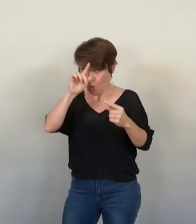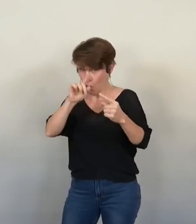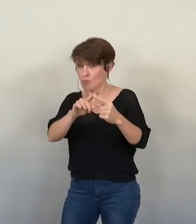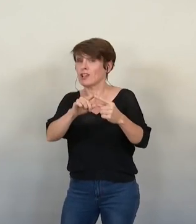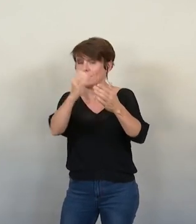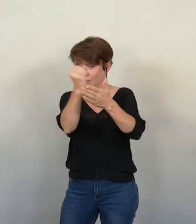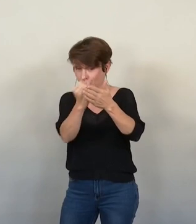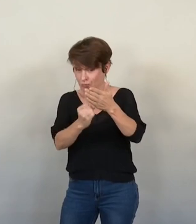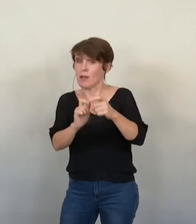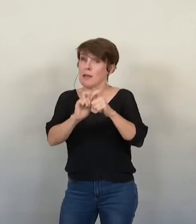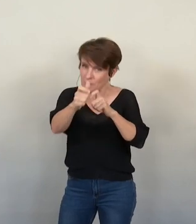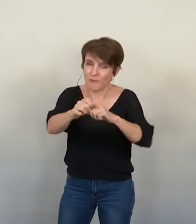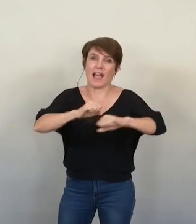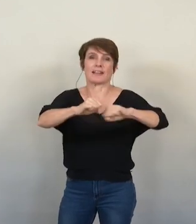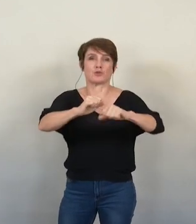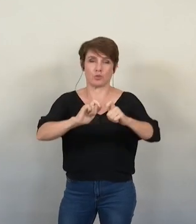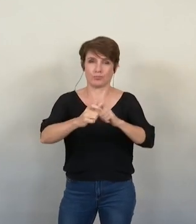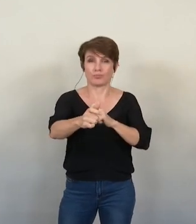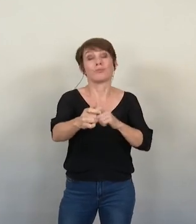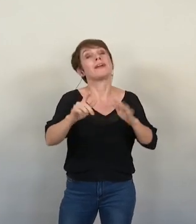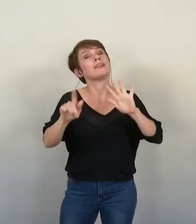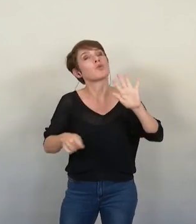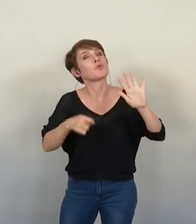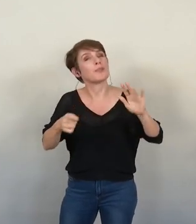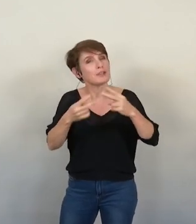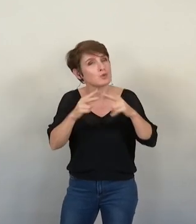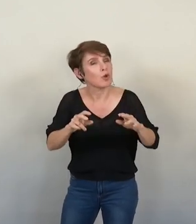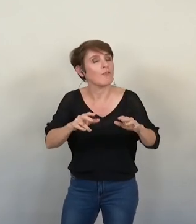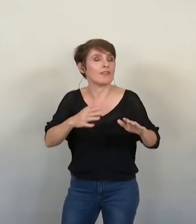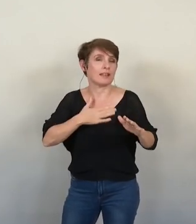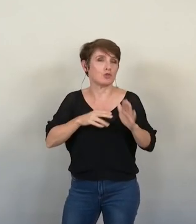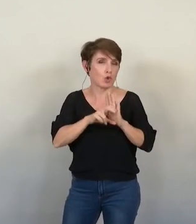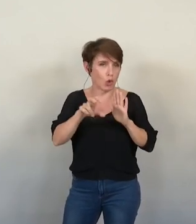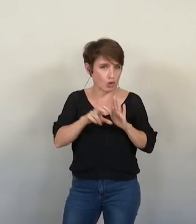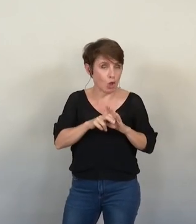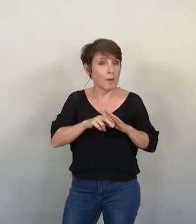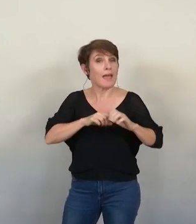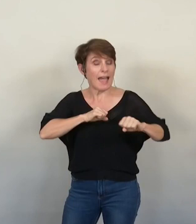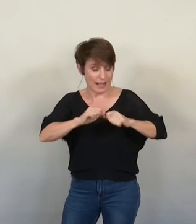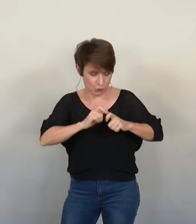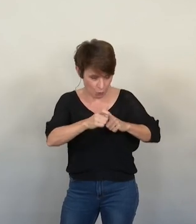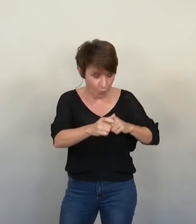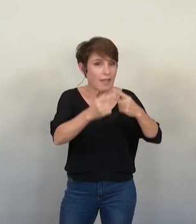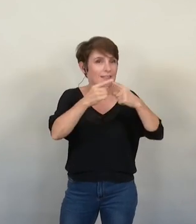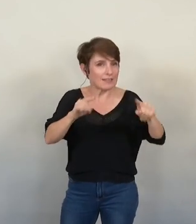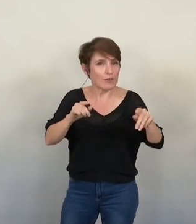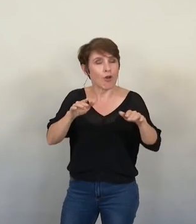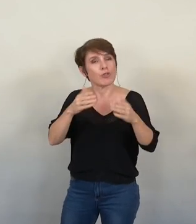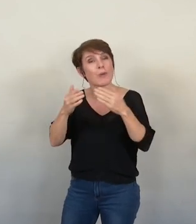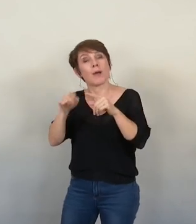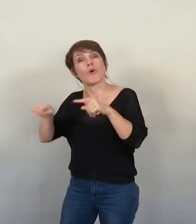plans d'action et évidemment le plan d'action de la ville de Grenoble ne sera pas le même que celui de la chambre de de la Chambre